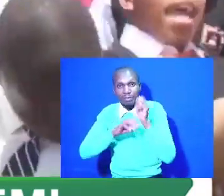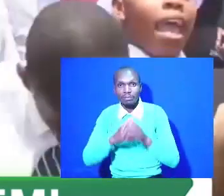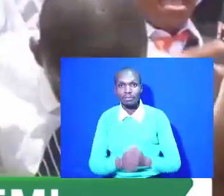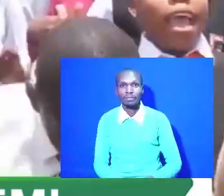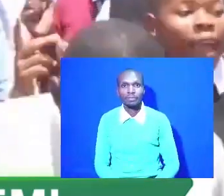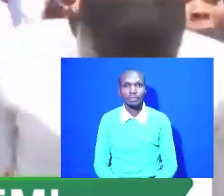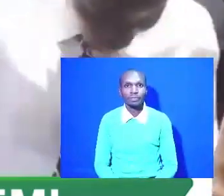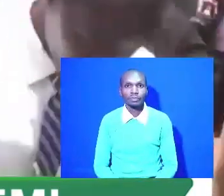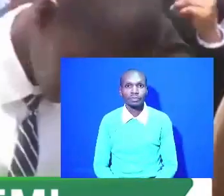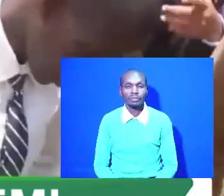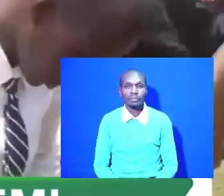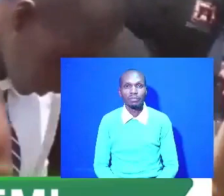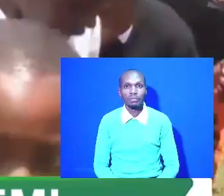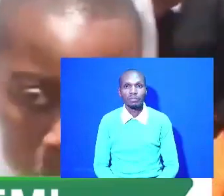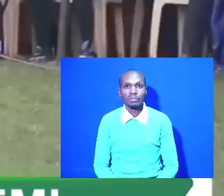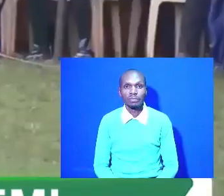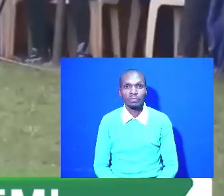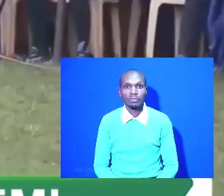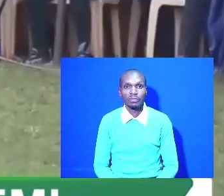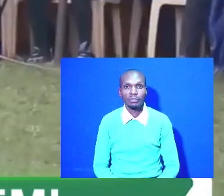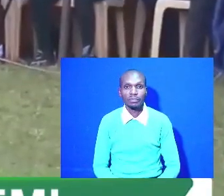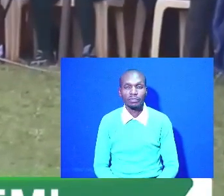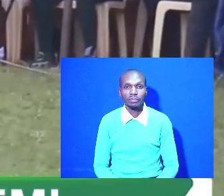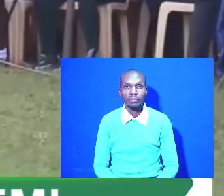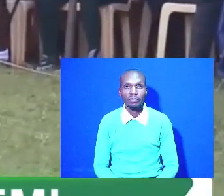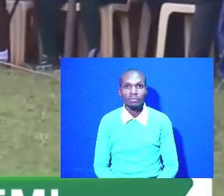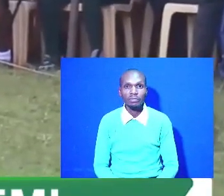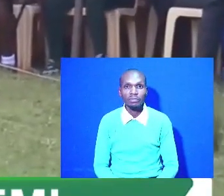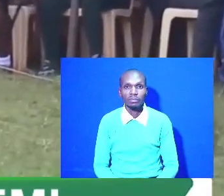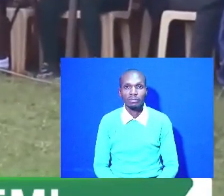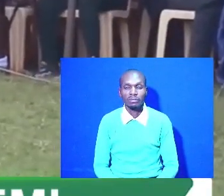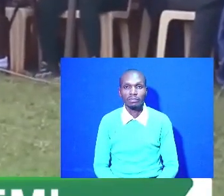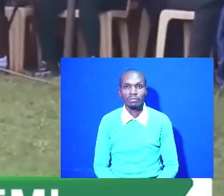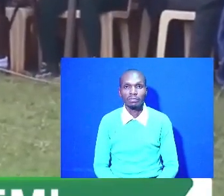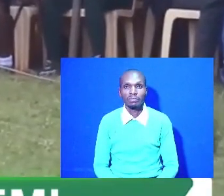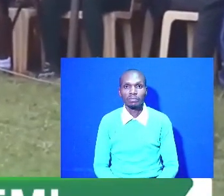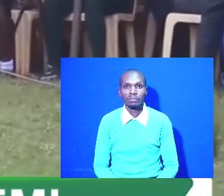Kuripoti ya Egeta Seni Kia Ndizi TV, ilitaliane Mildred Momanyi.